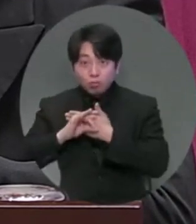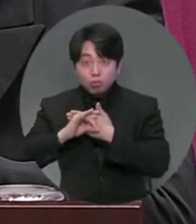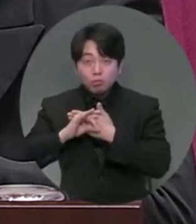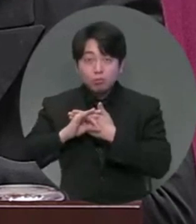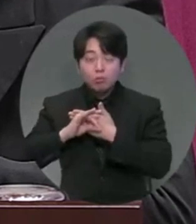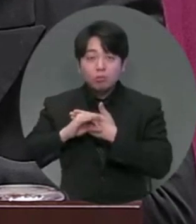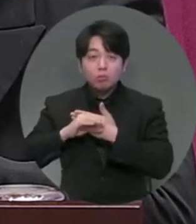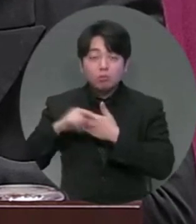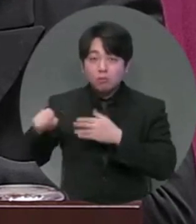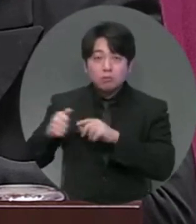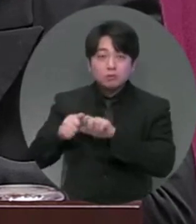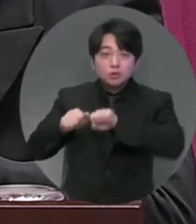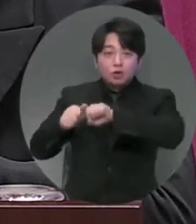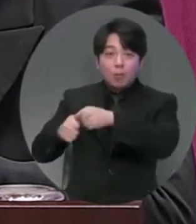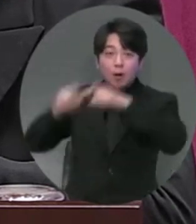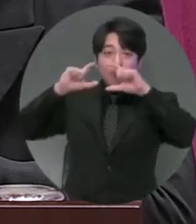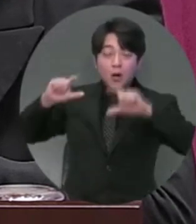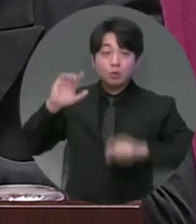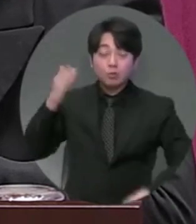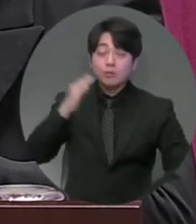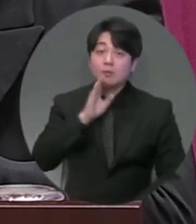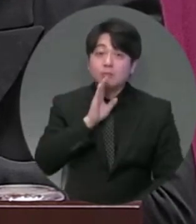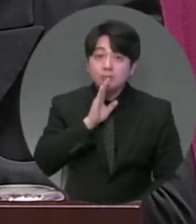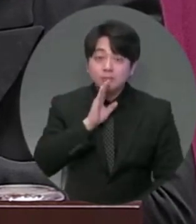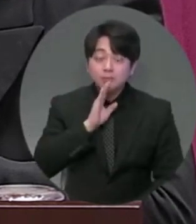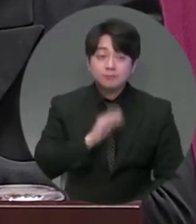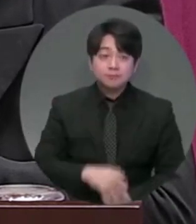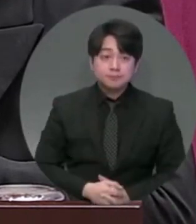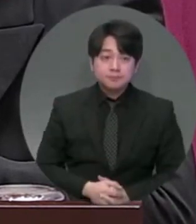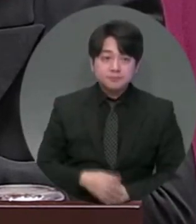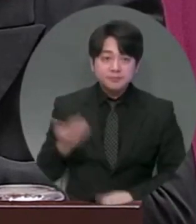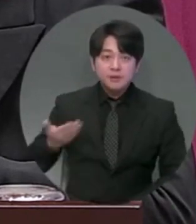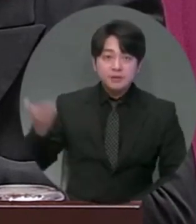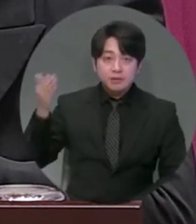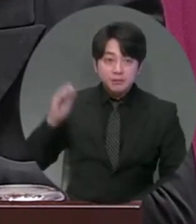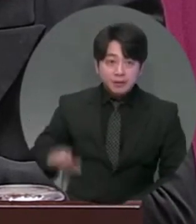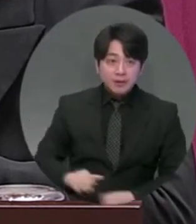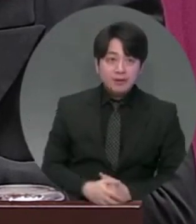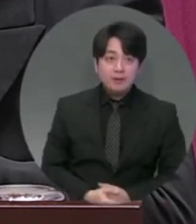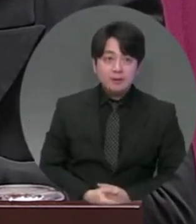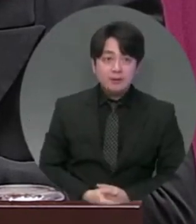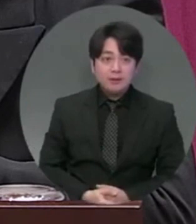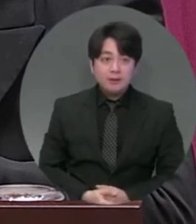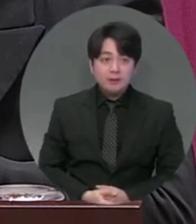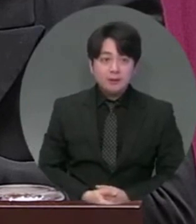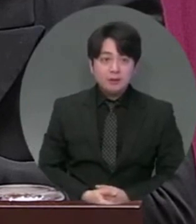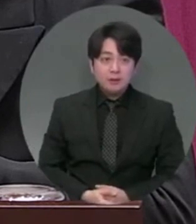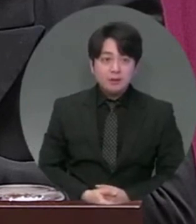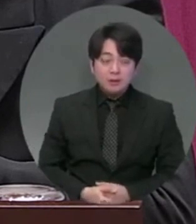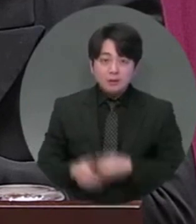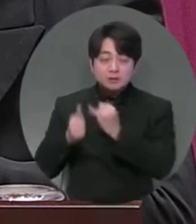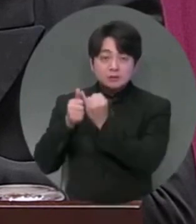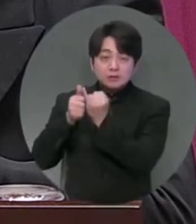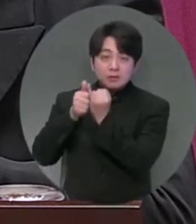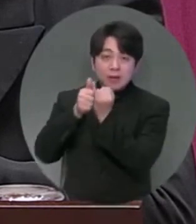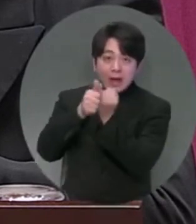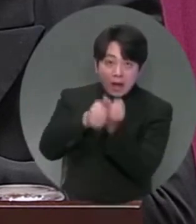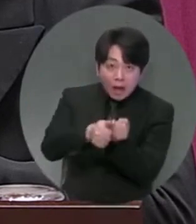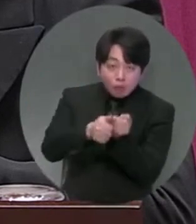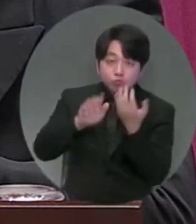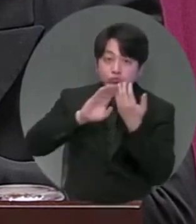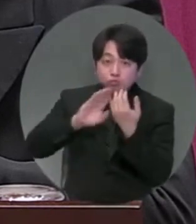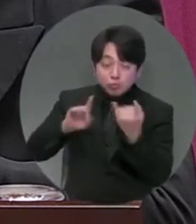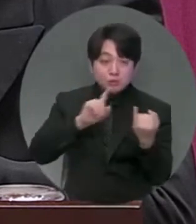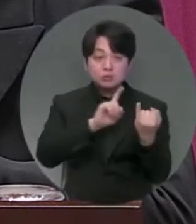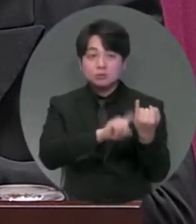지었음에도 불구하고 그런데 상대방이 내심을 상대방은 나는 그런 거 아니었다는 거 반대로 입증하는